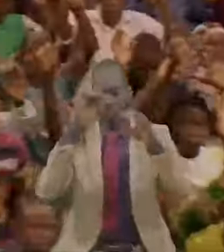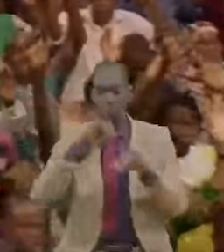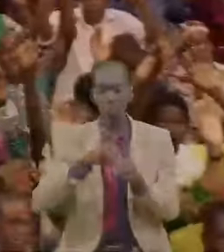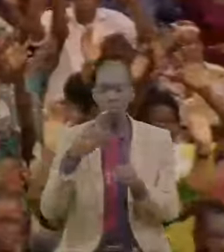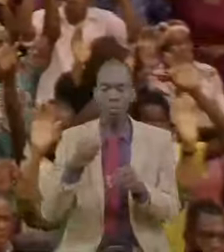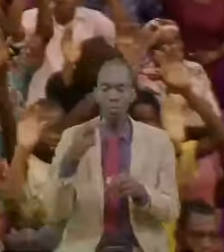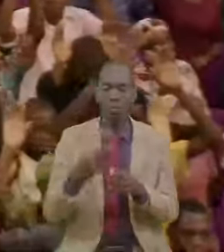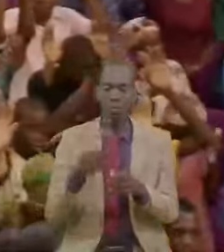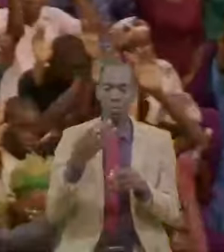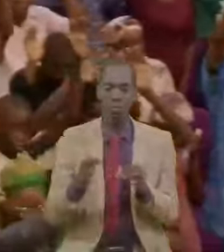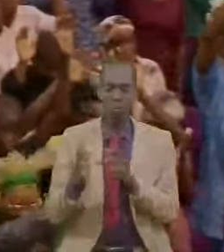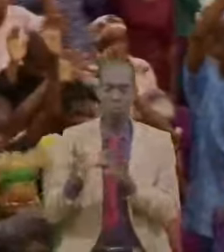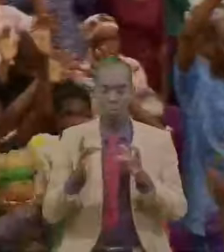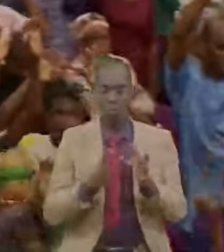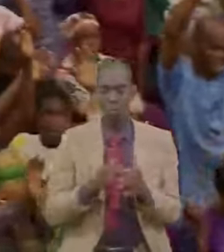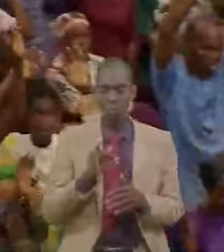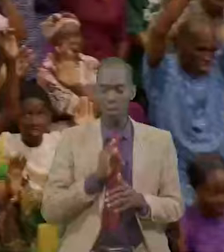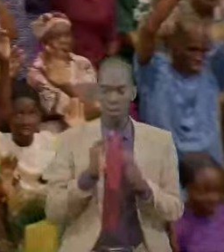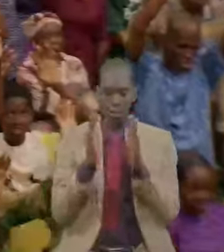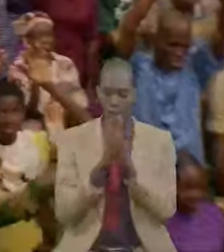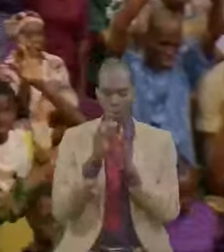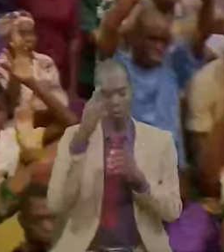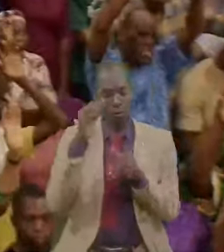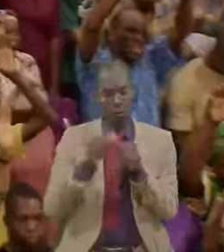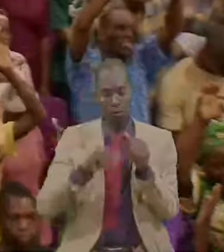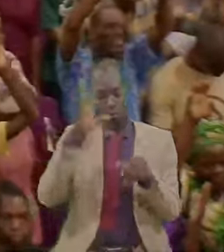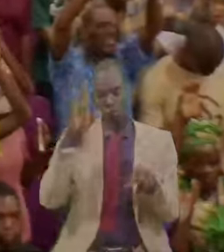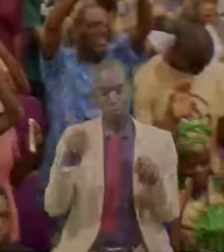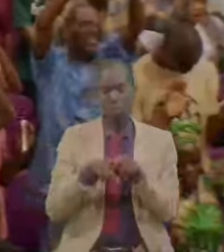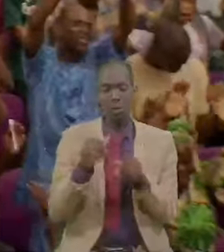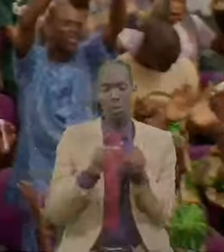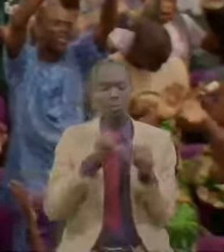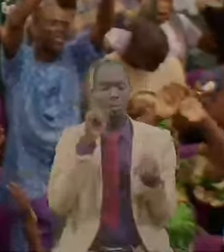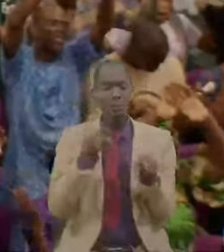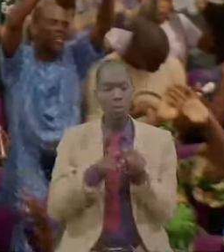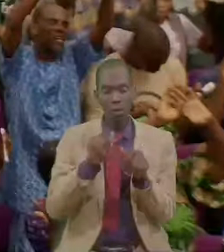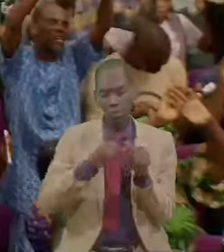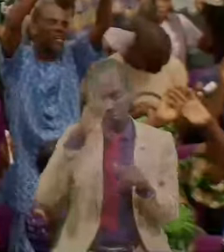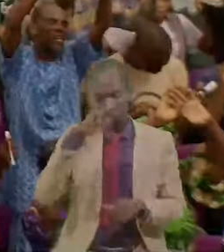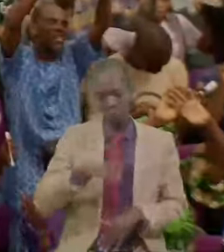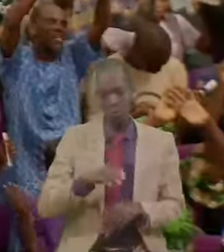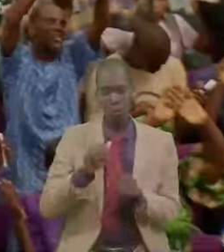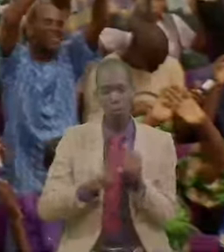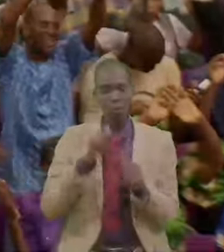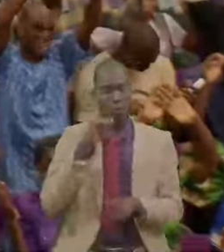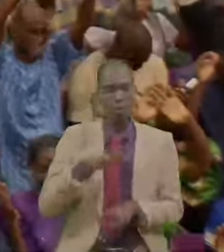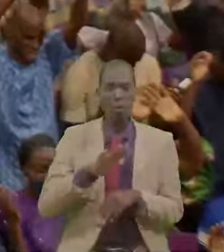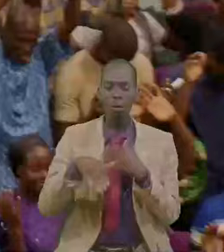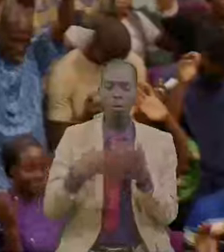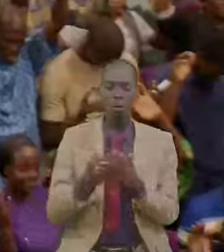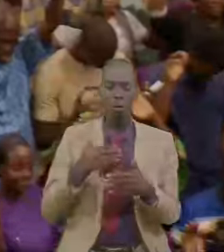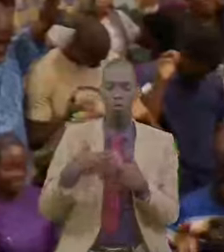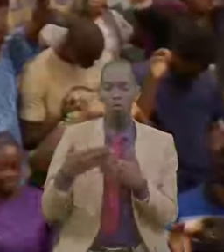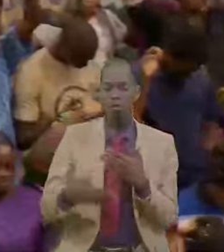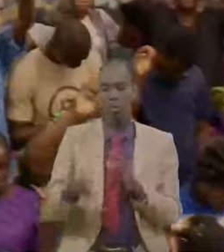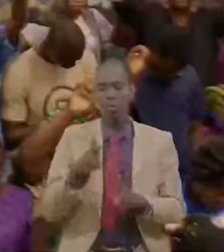de Jésus, je prie pour tout frère, toute soeur, tout garçon, toute fille, tous les invités, tout le